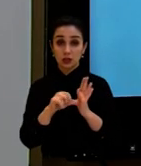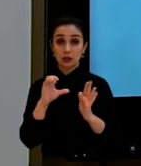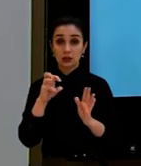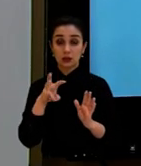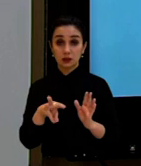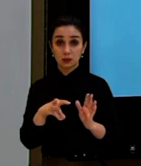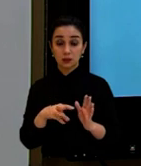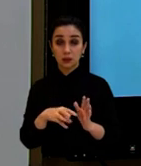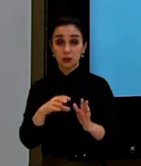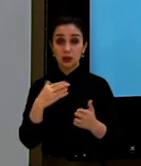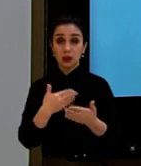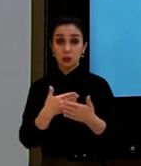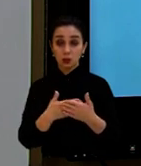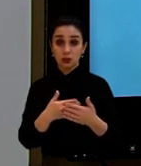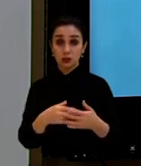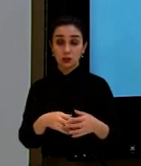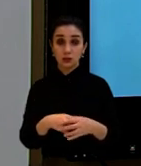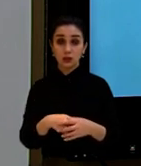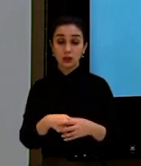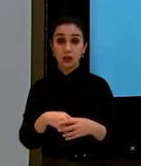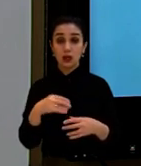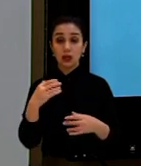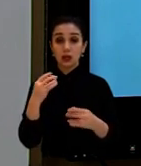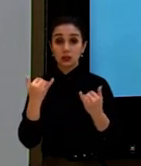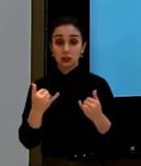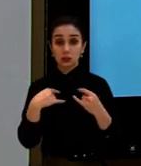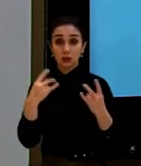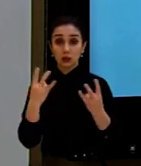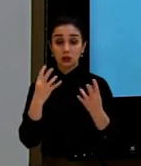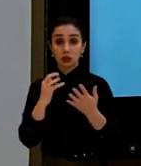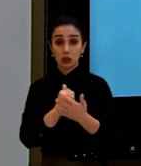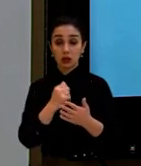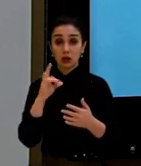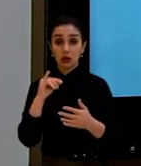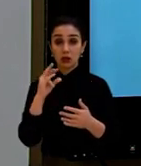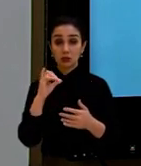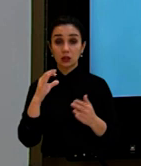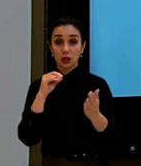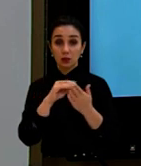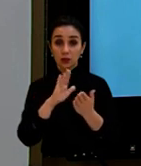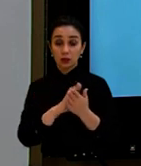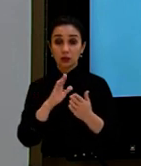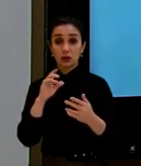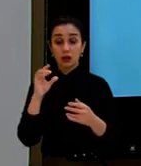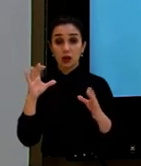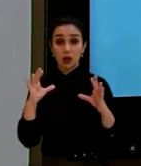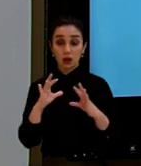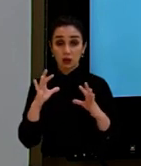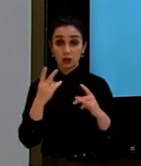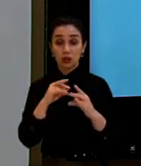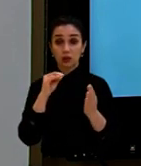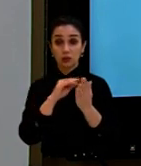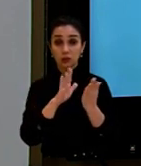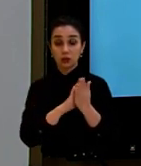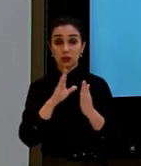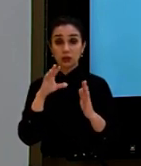6 сантиметров, допустим. Теперь мы должны найти радиус описанного окружности, радиус